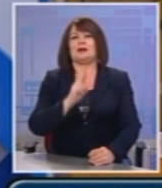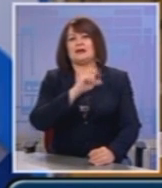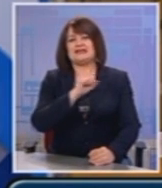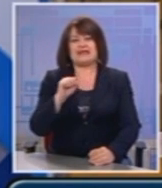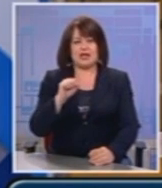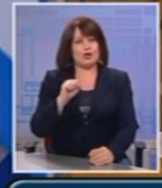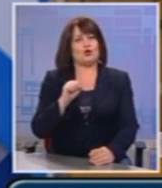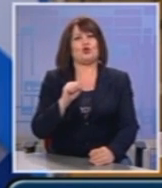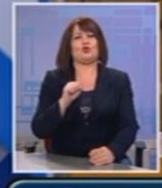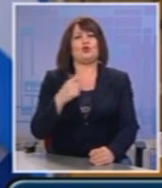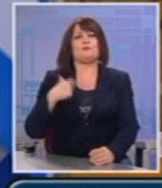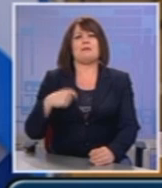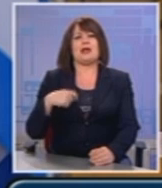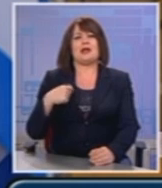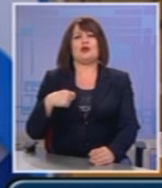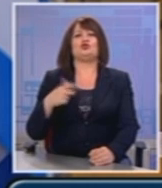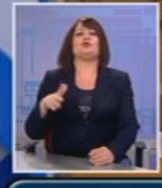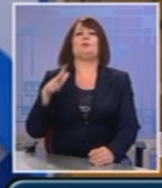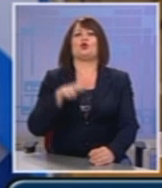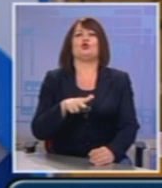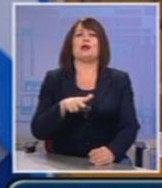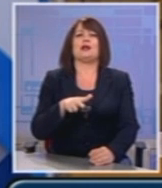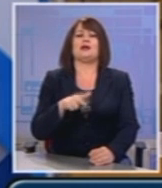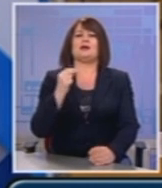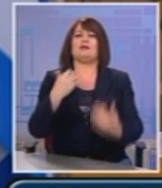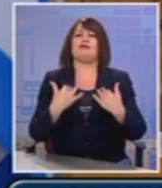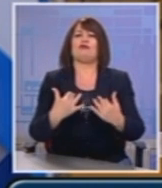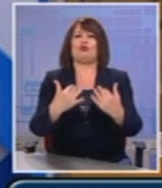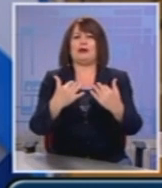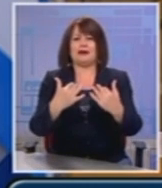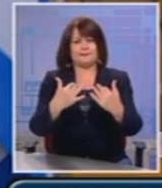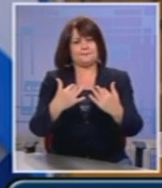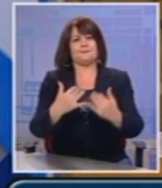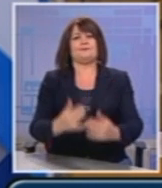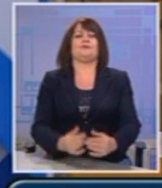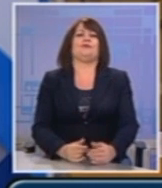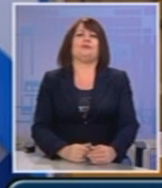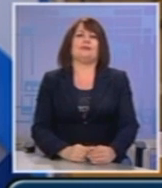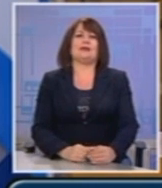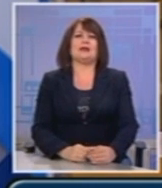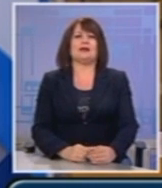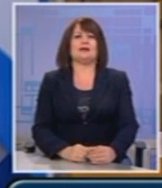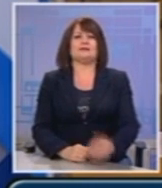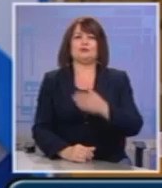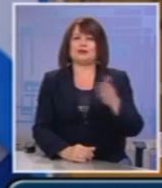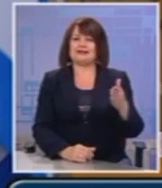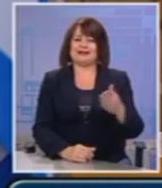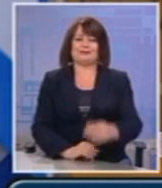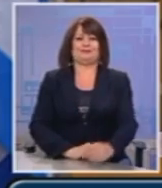ο μέλος του πορτογαλικού κοινοβουλίου και αυτός από το αριστεράς